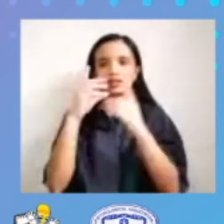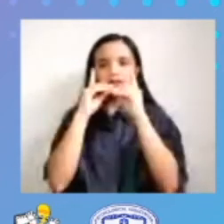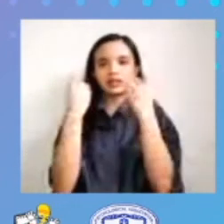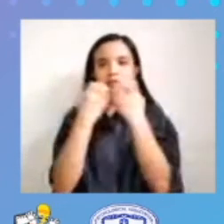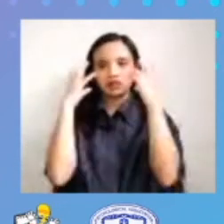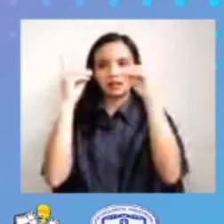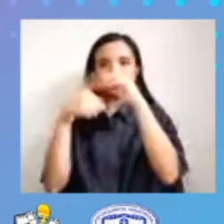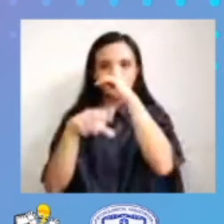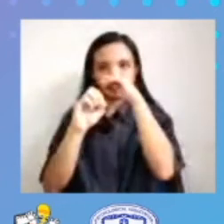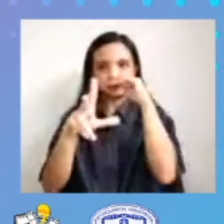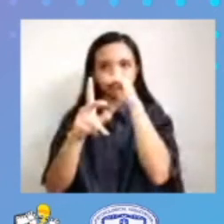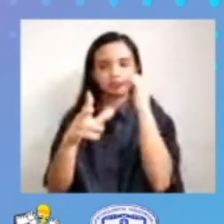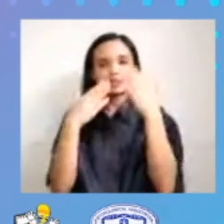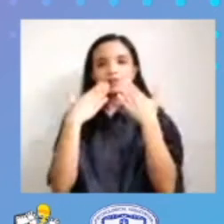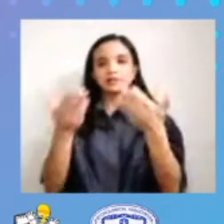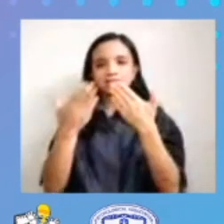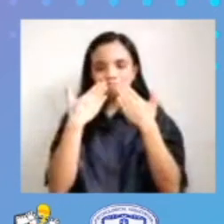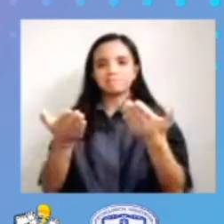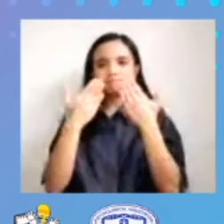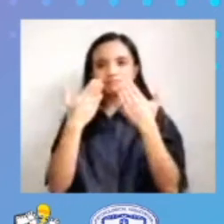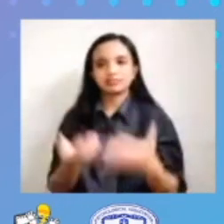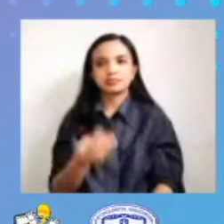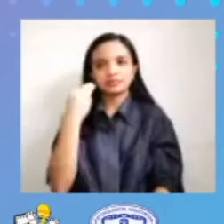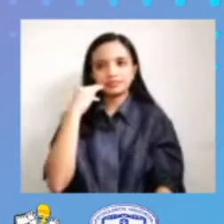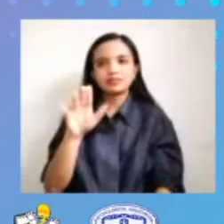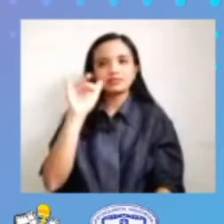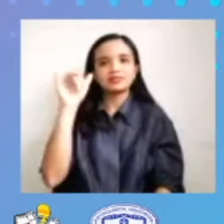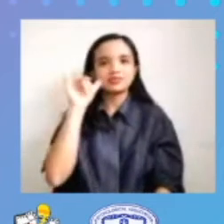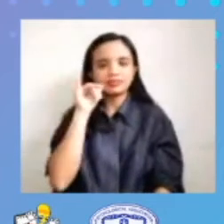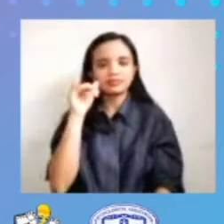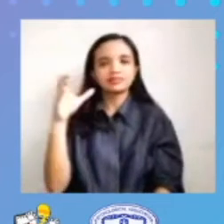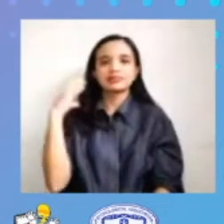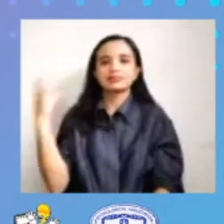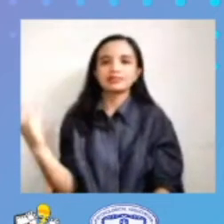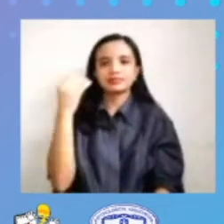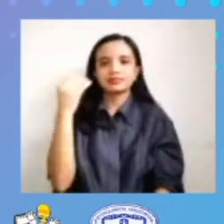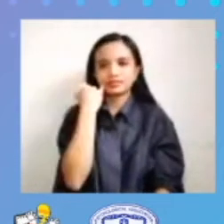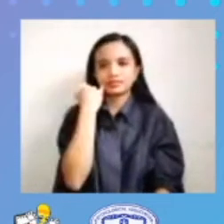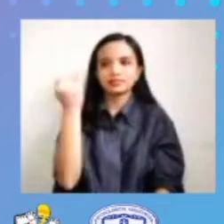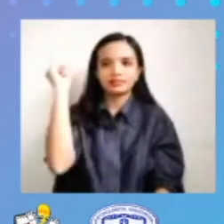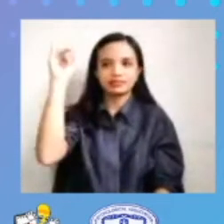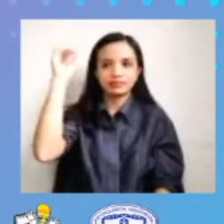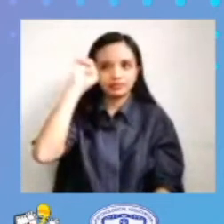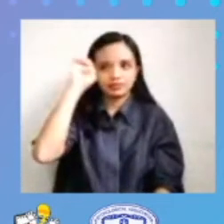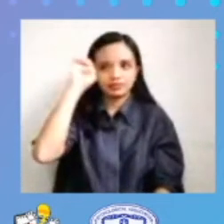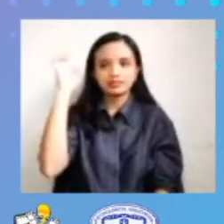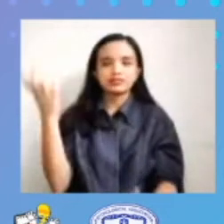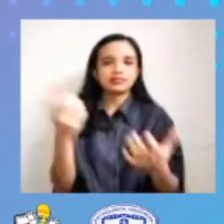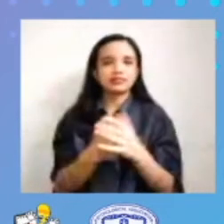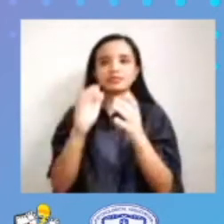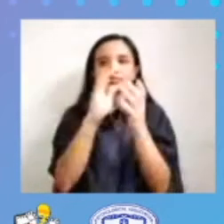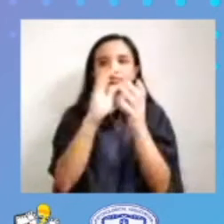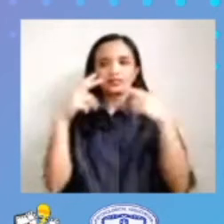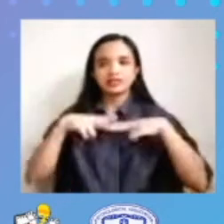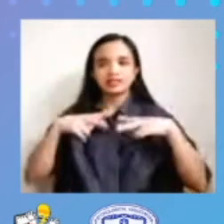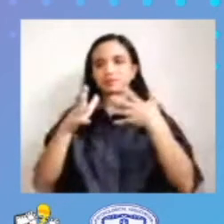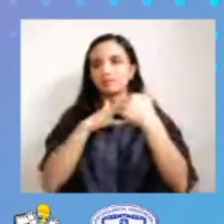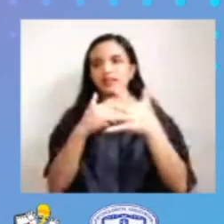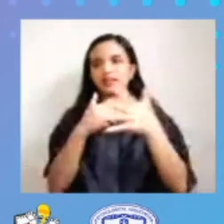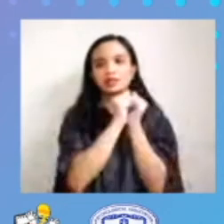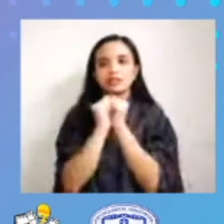okay. No, that's okay kasi it's one way of releasing it to the right person at the right time. Pero may mga tao kasi na para